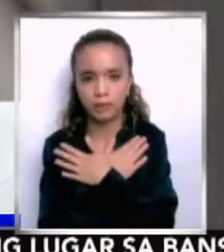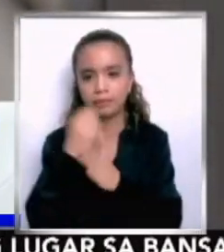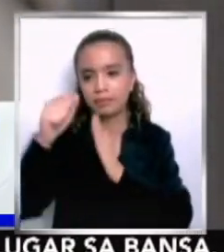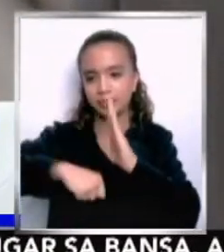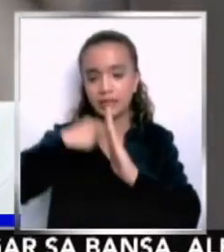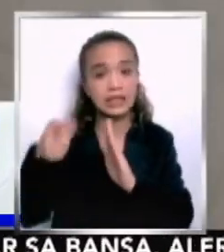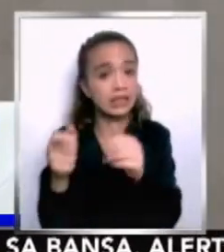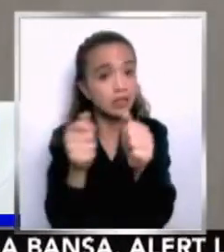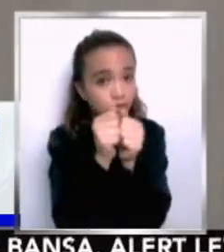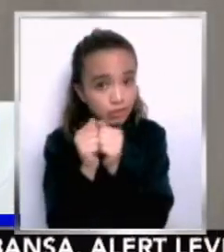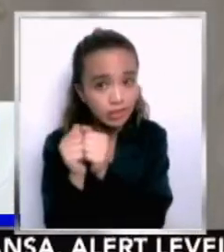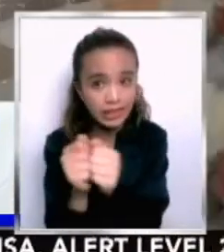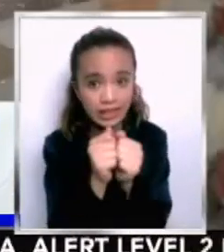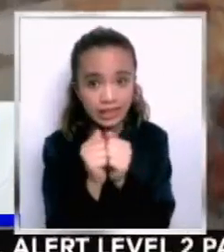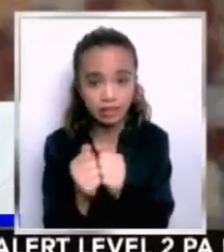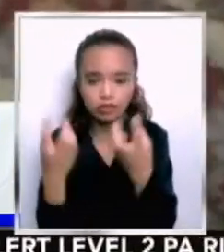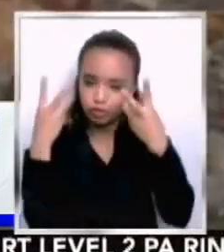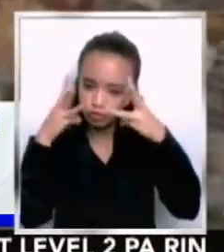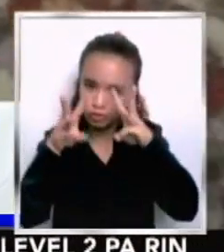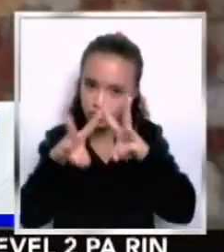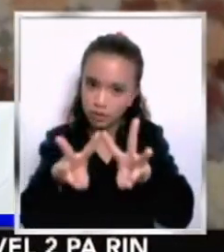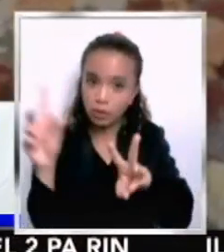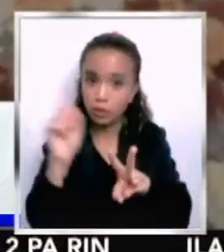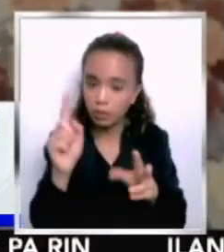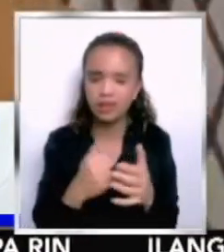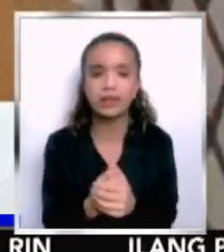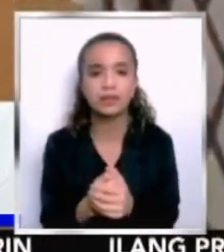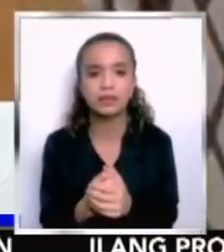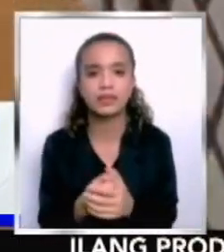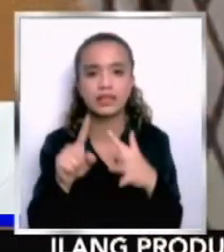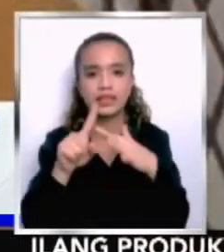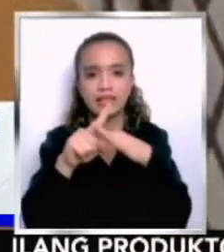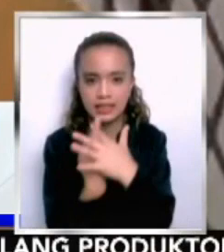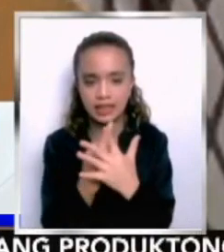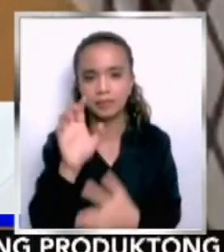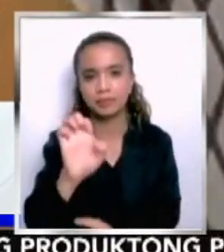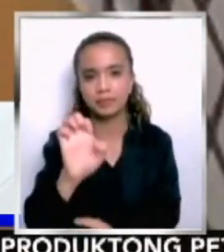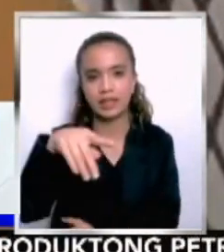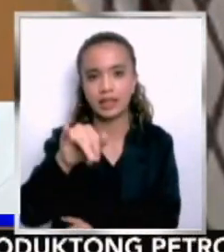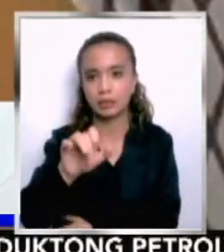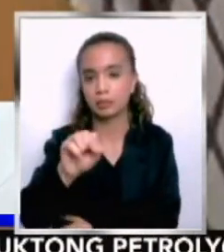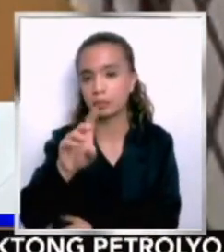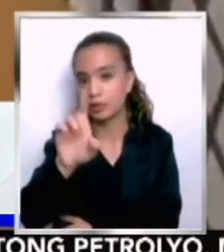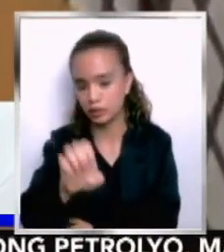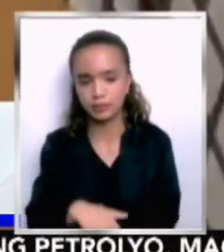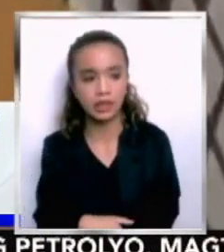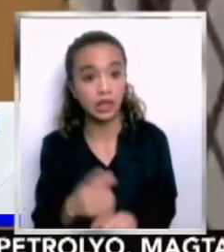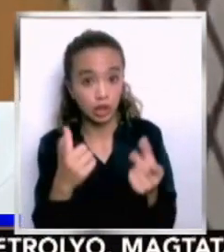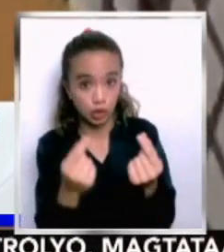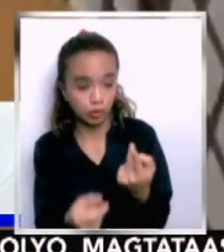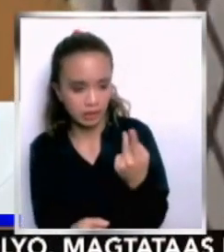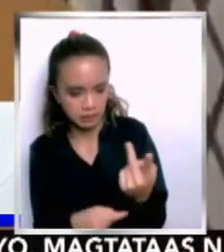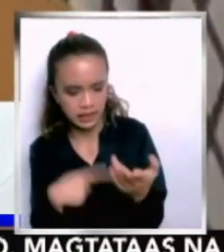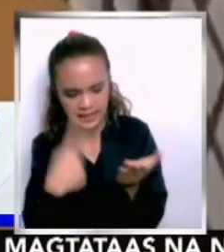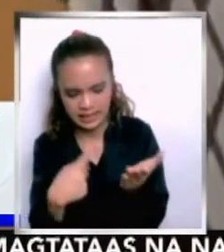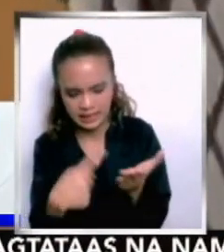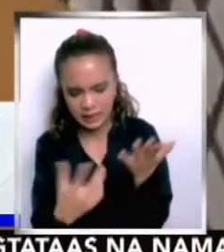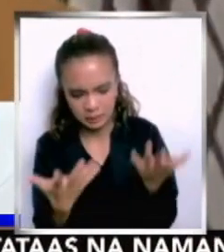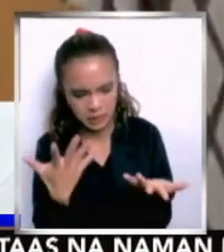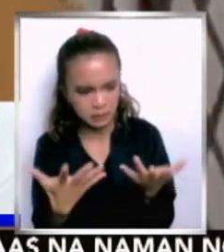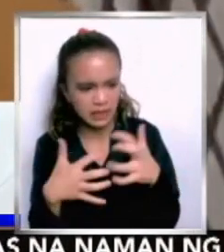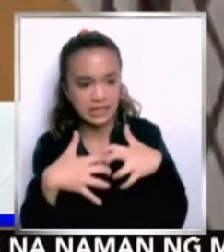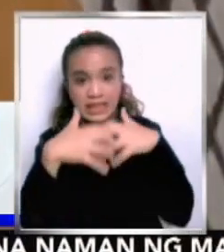silang manunood ng kanilang pilot episode. Napag-usapan po namin na parang magsaset up yata sa labas ng